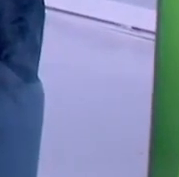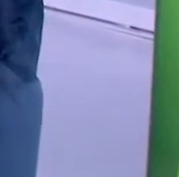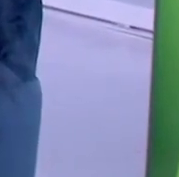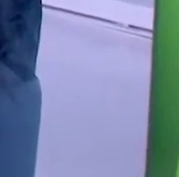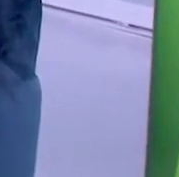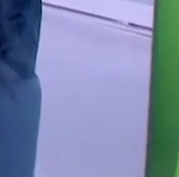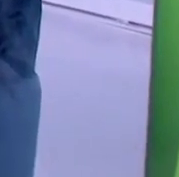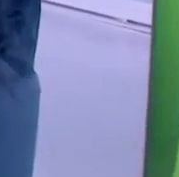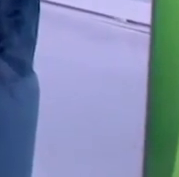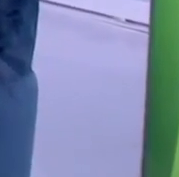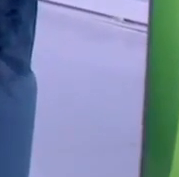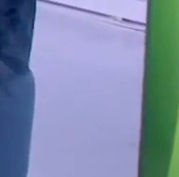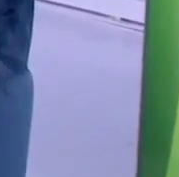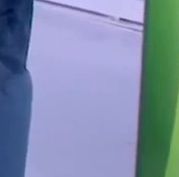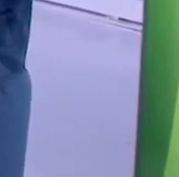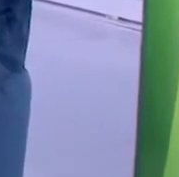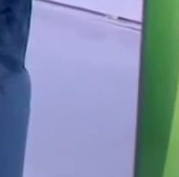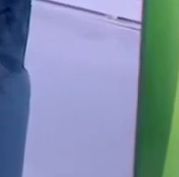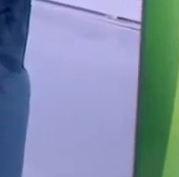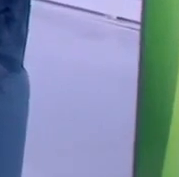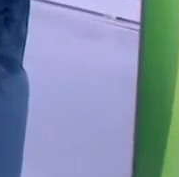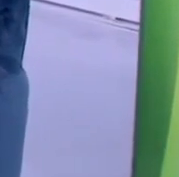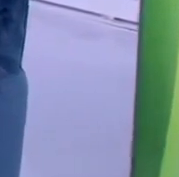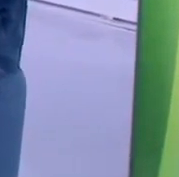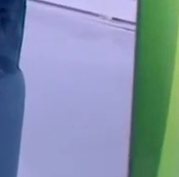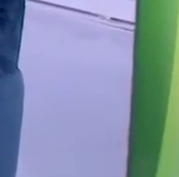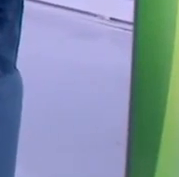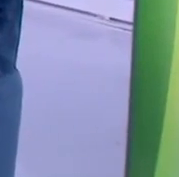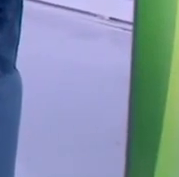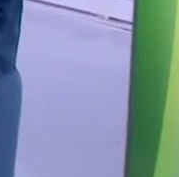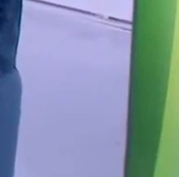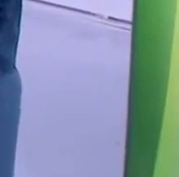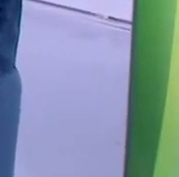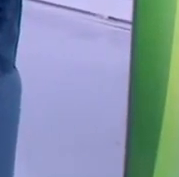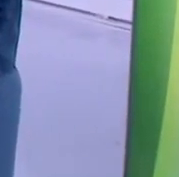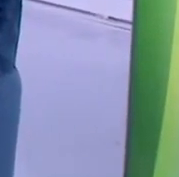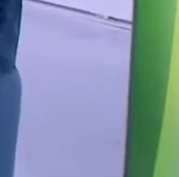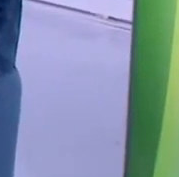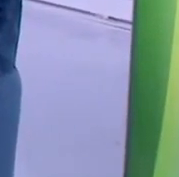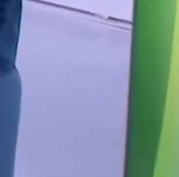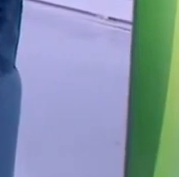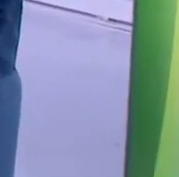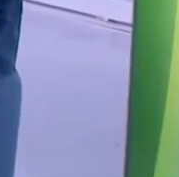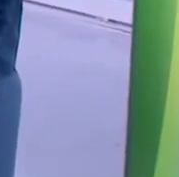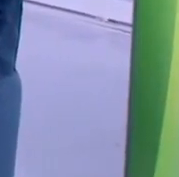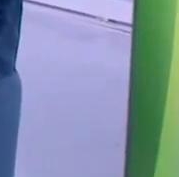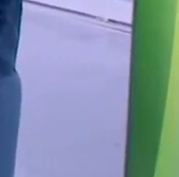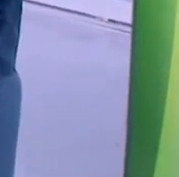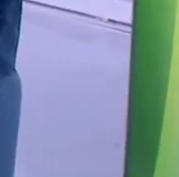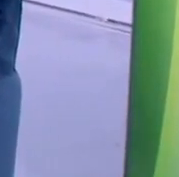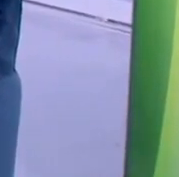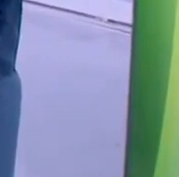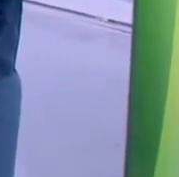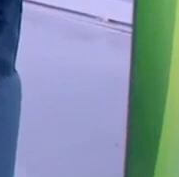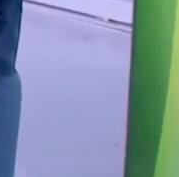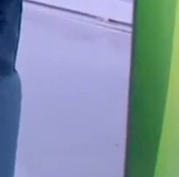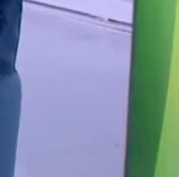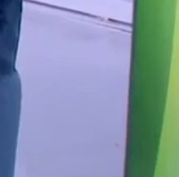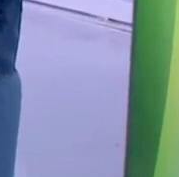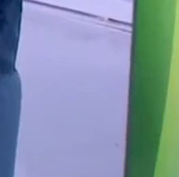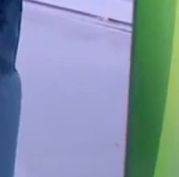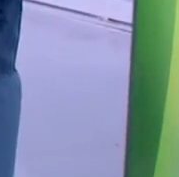amin kung anong suot namin damit para masiguro na talagang kayo po'y nanonood. Okay? Pangit naman ho